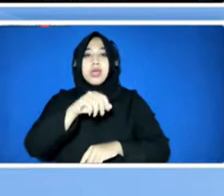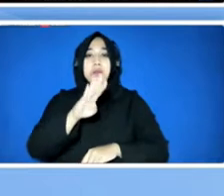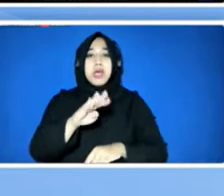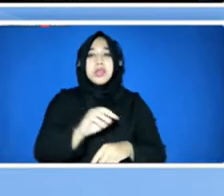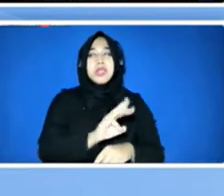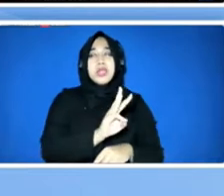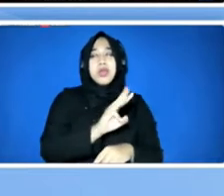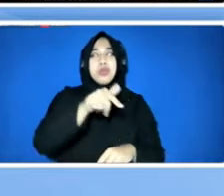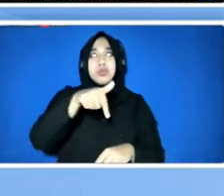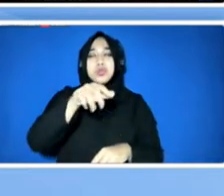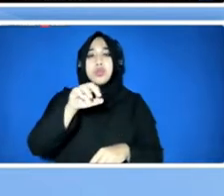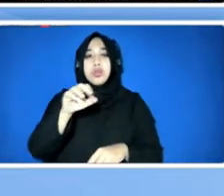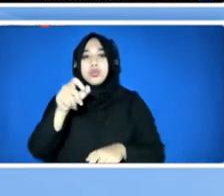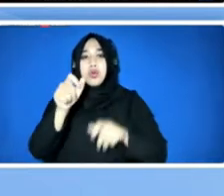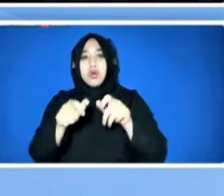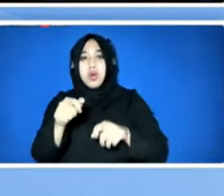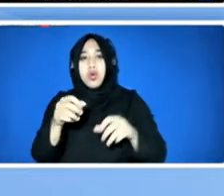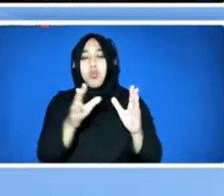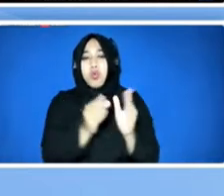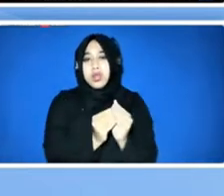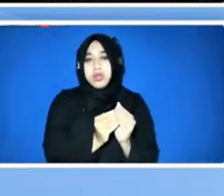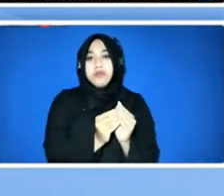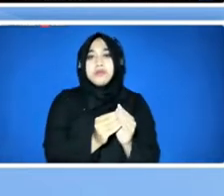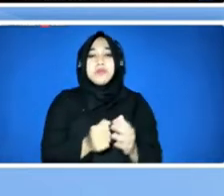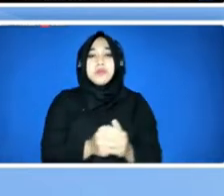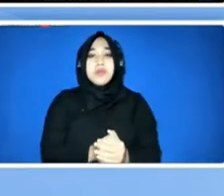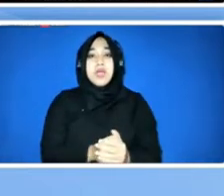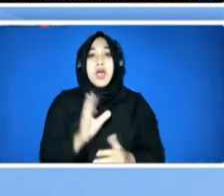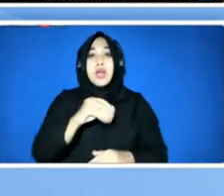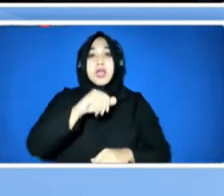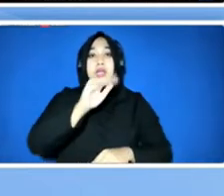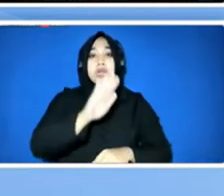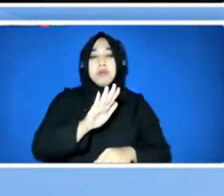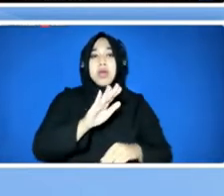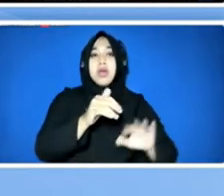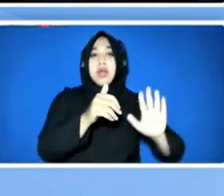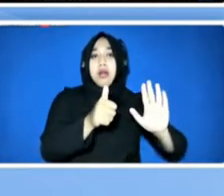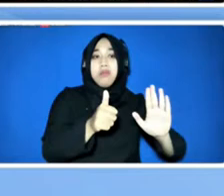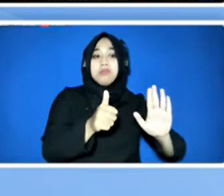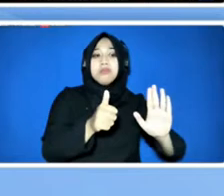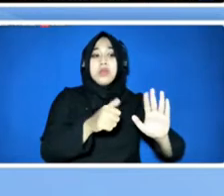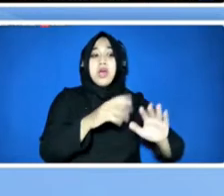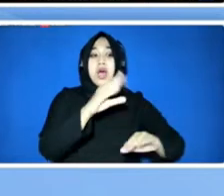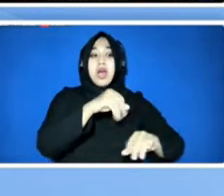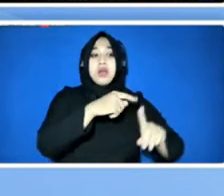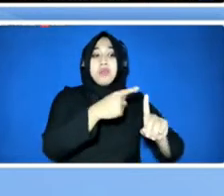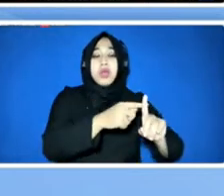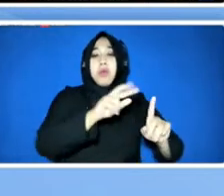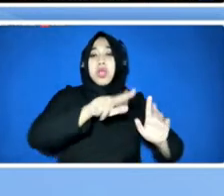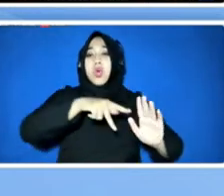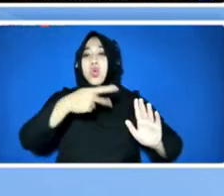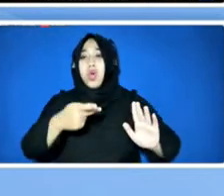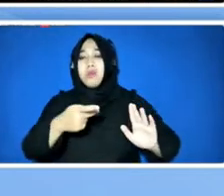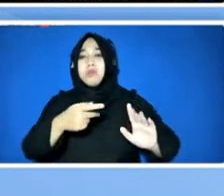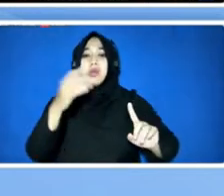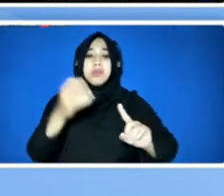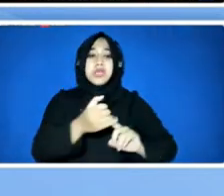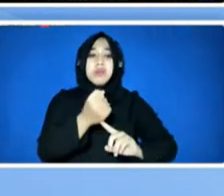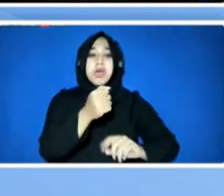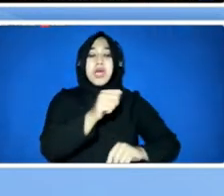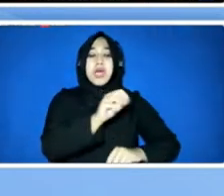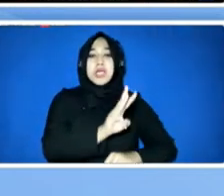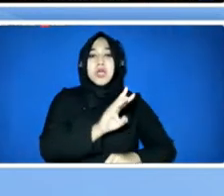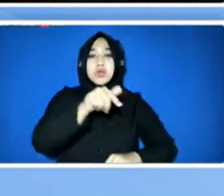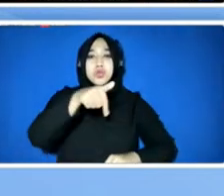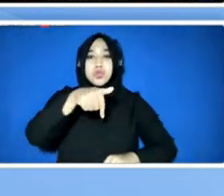kumulatif. Hari kelima 375.000 orang. Hari keenam tentunya yang hari pertama keluar. Jadi dia akan bisa mencapai